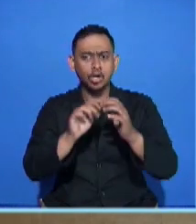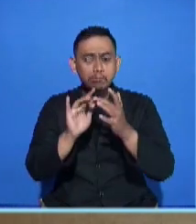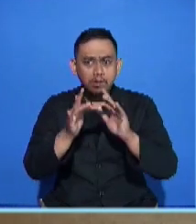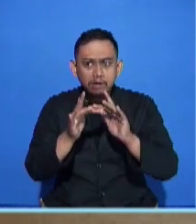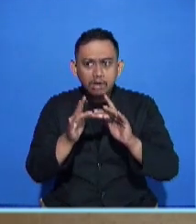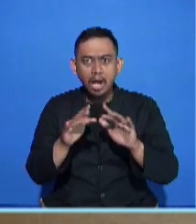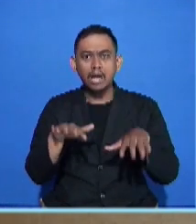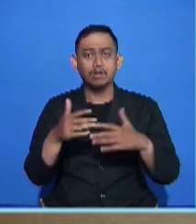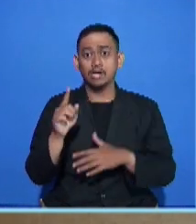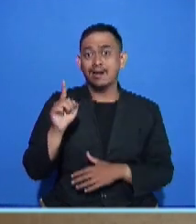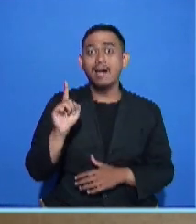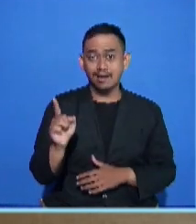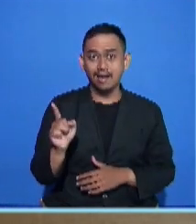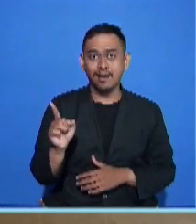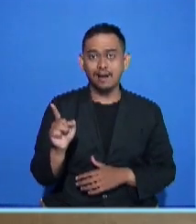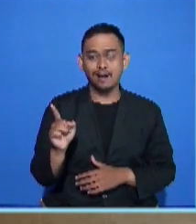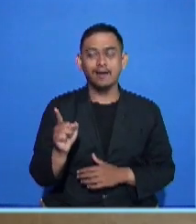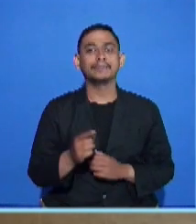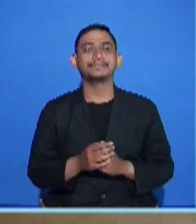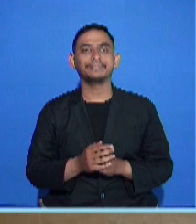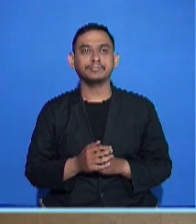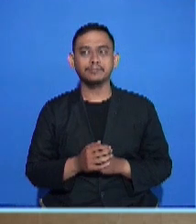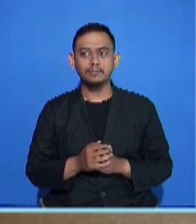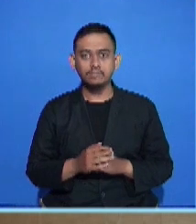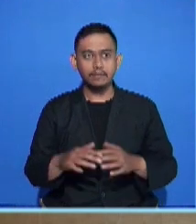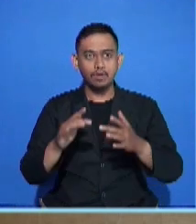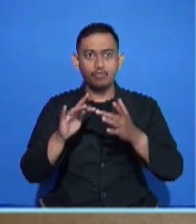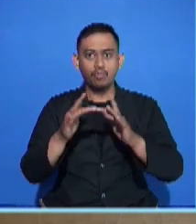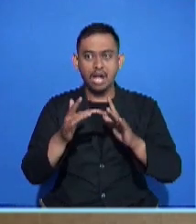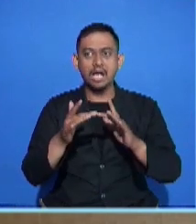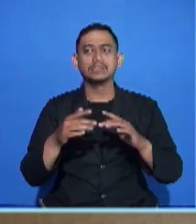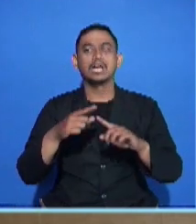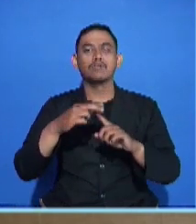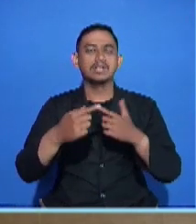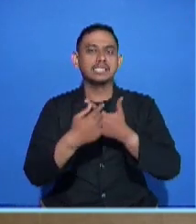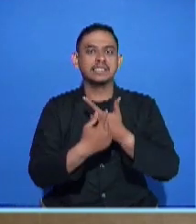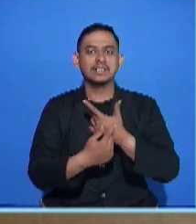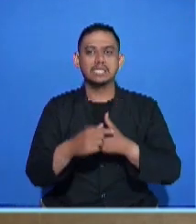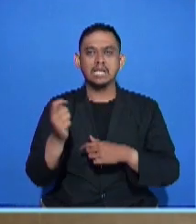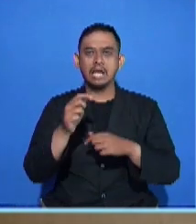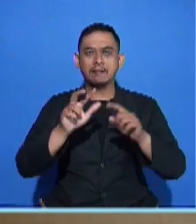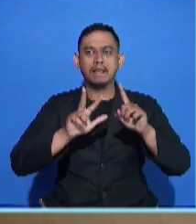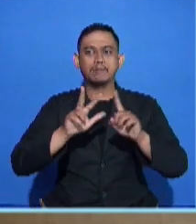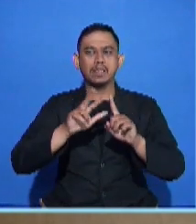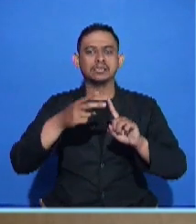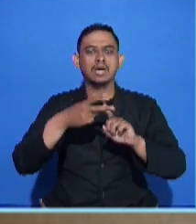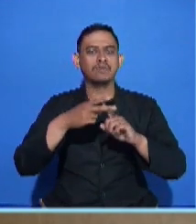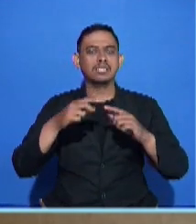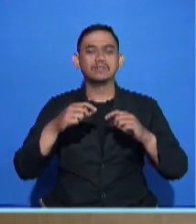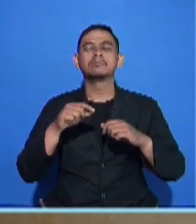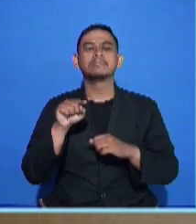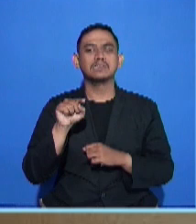terdapat jejak aktivitas dari di Turki pada 13 Februari 2023